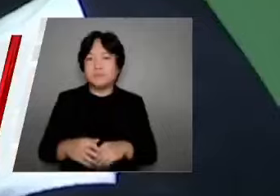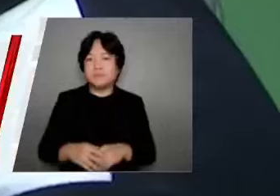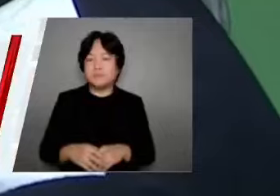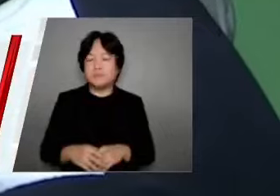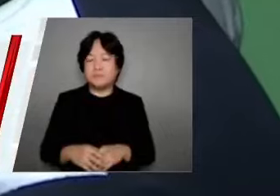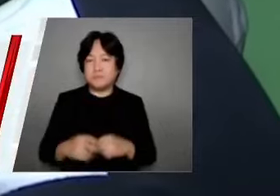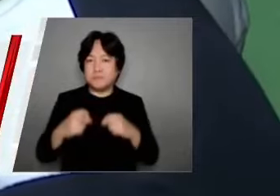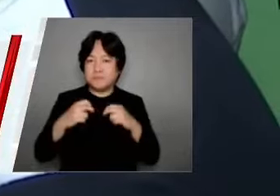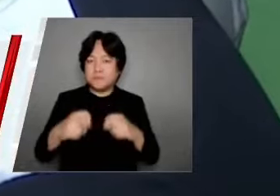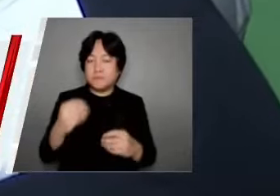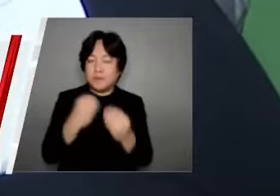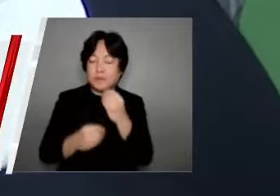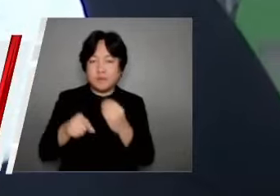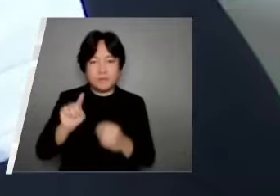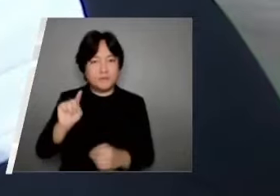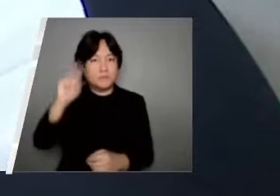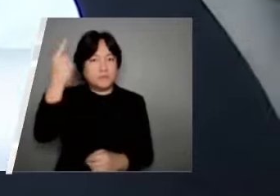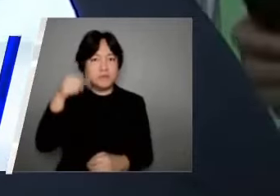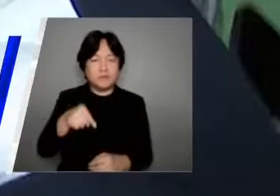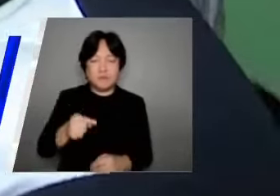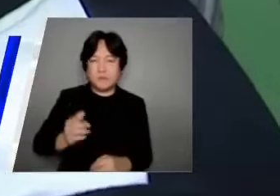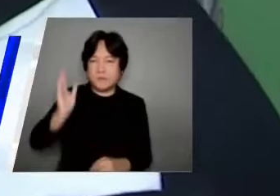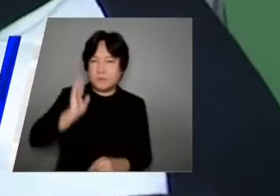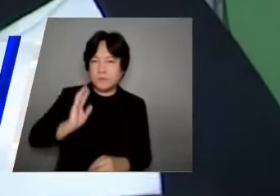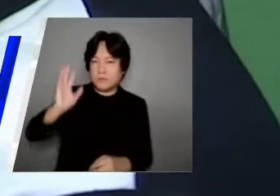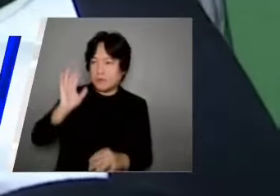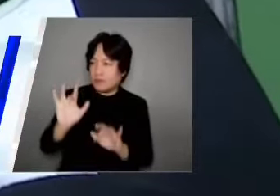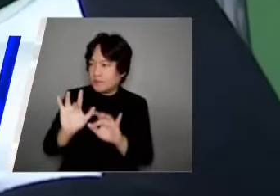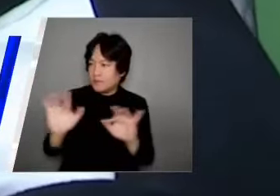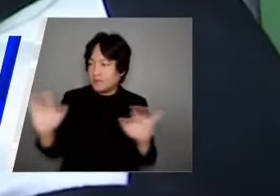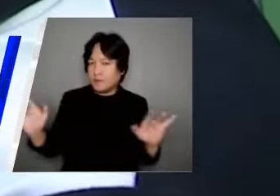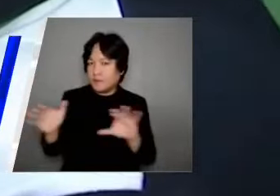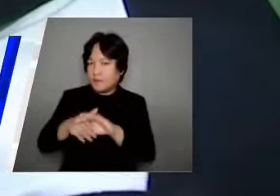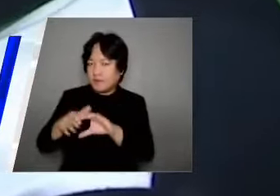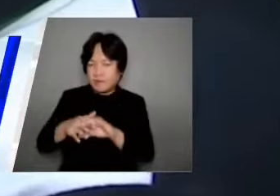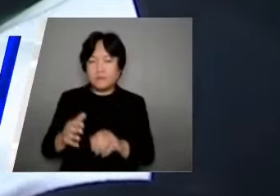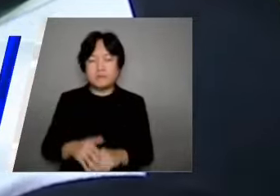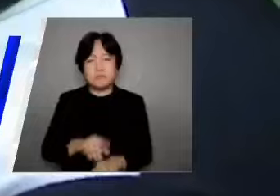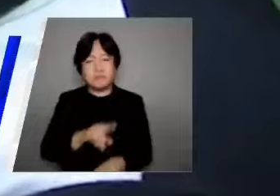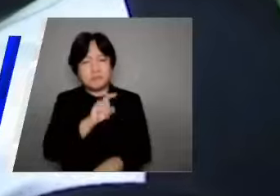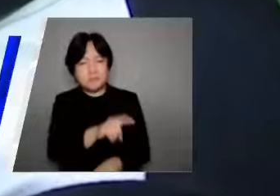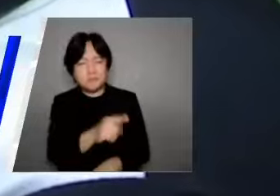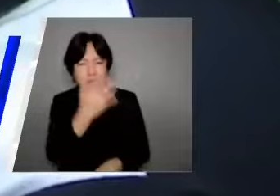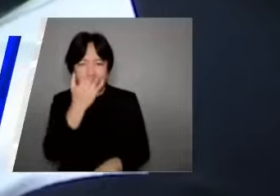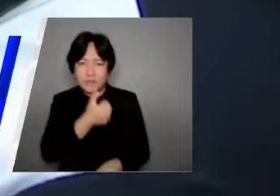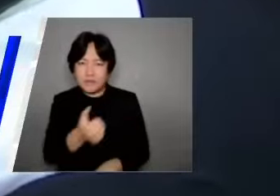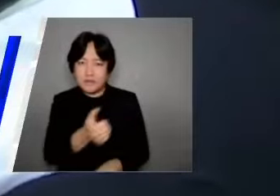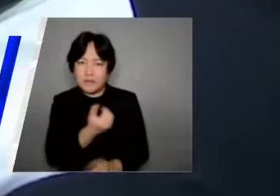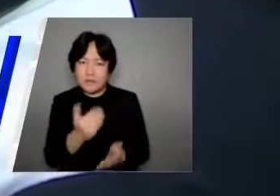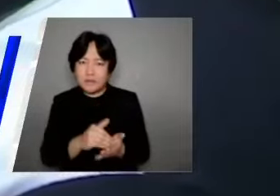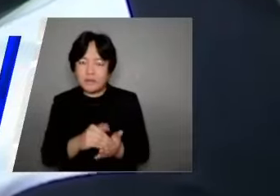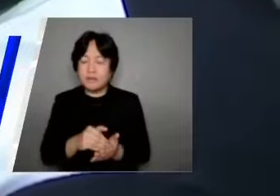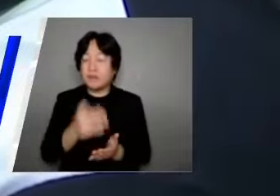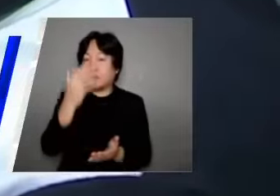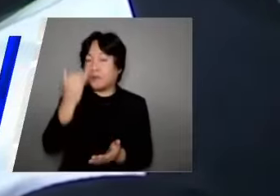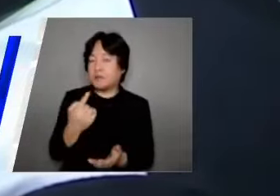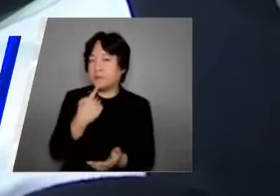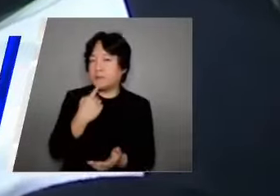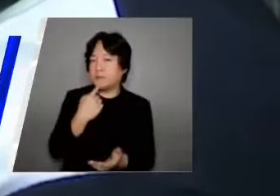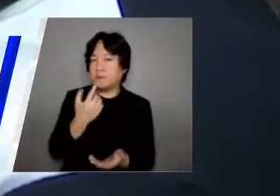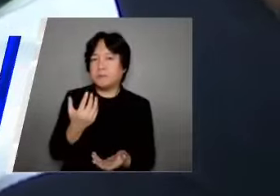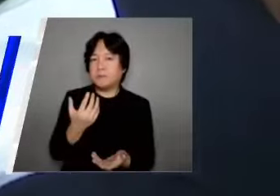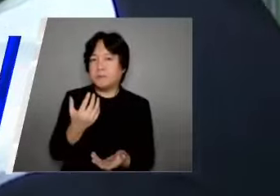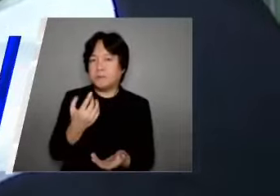na dindaan. Mm-hmm. Dito talaga kami kumakain dyan. Bakit binabalik-balikan? Yung lasa kasi ng pagkain nila, hindi, walang